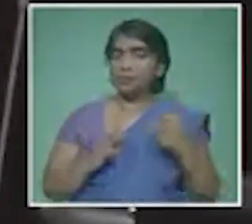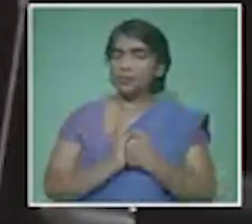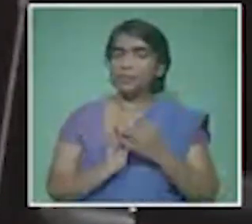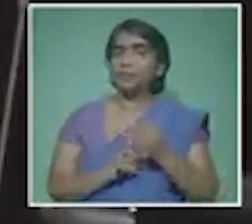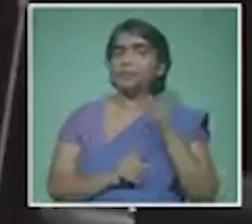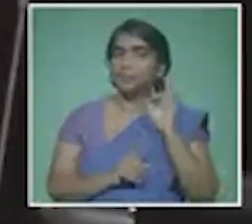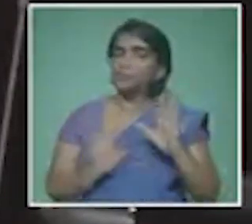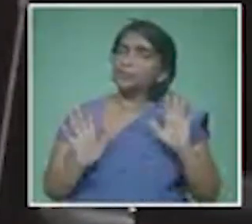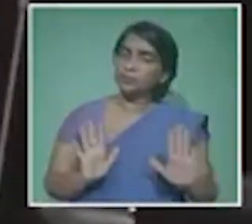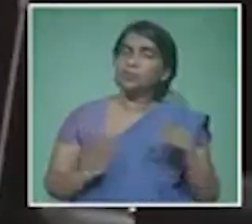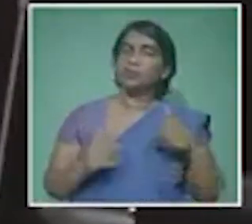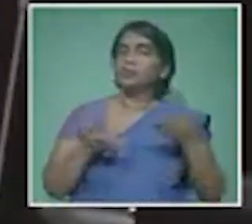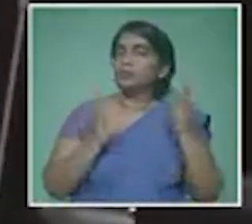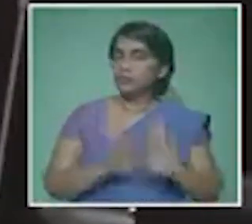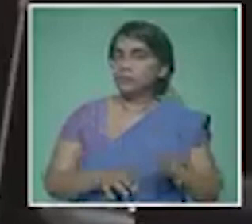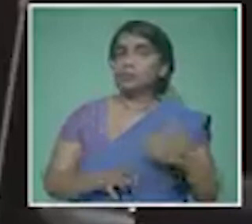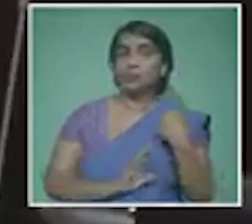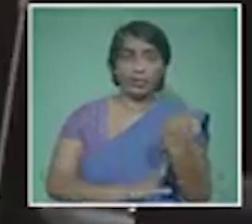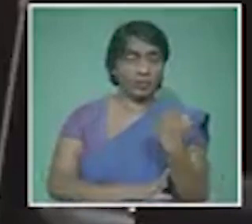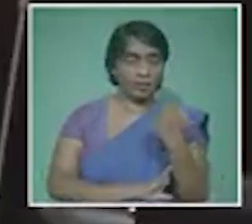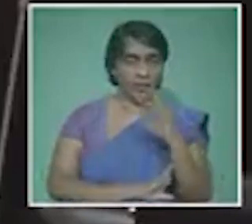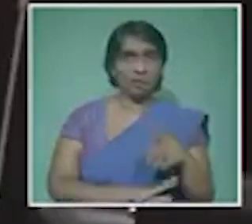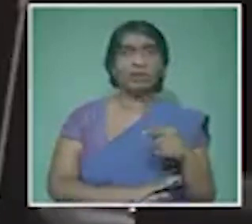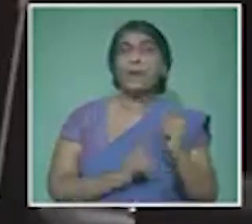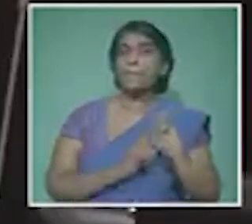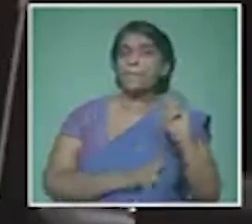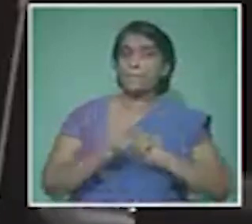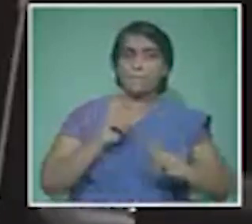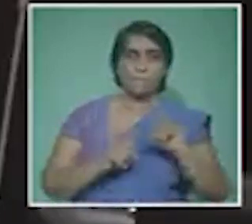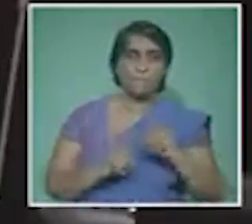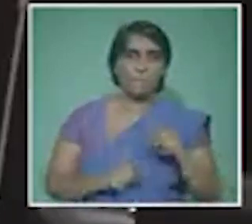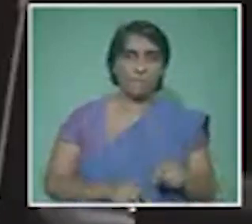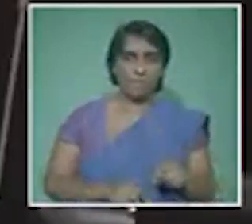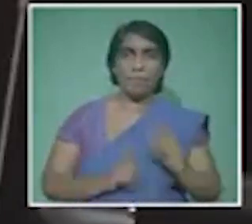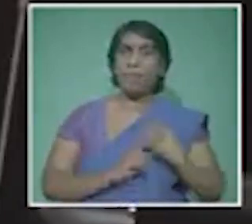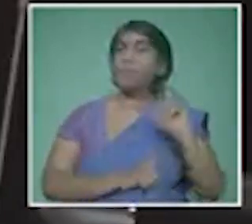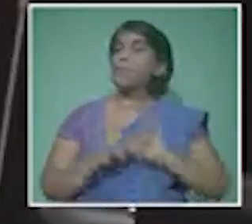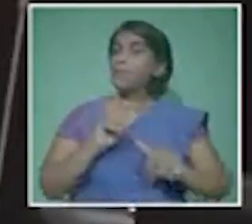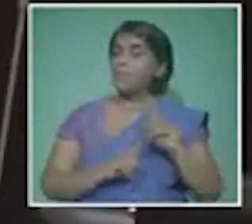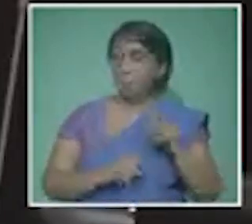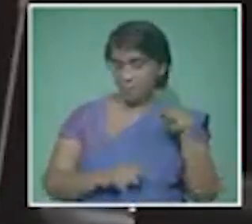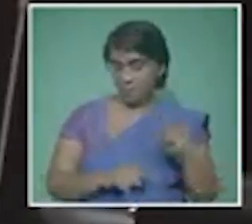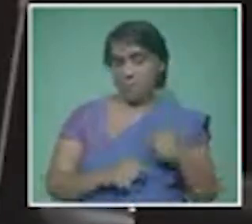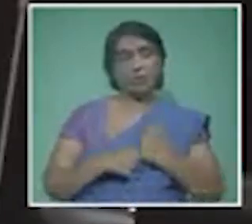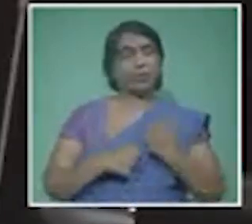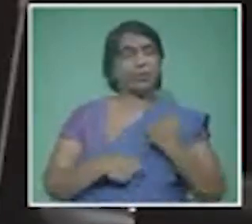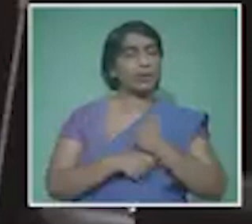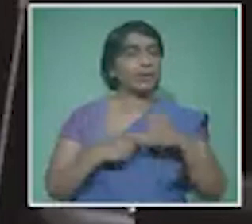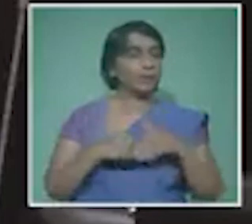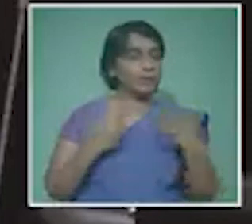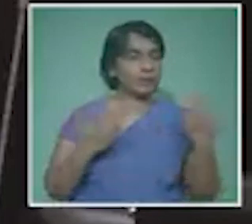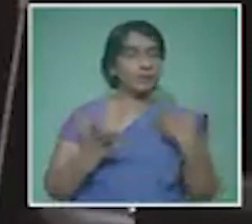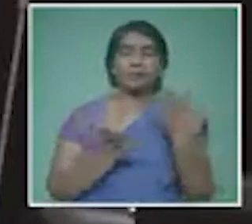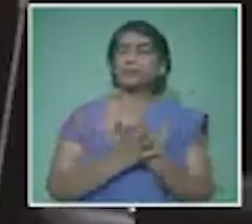இந்த எண்ணிக்கை இரட்டிப்பாக மாறுவதை தடுக்க முடியாது. தற்போது அதற்கான நடவடிக்கை எடுக்கப்பட்டிருக்கின்றது. சட்டம் இயற்றினால் போதாது, இதனை